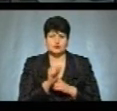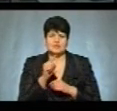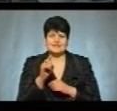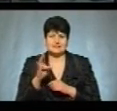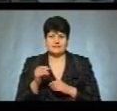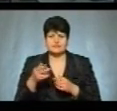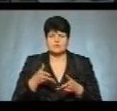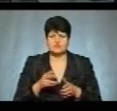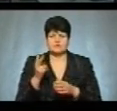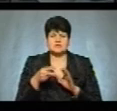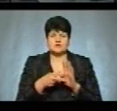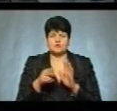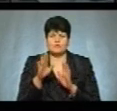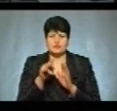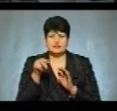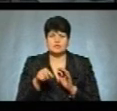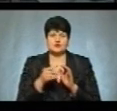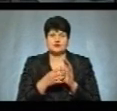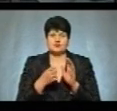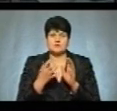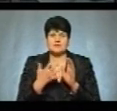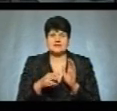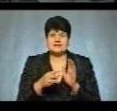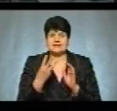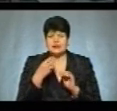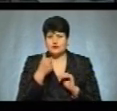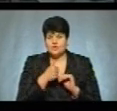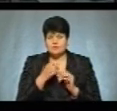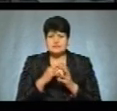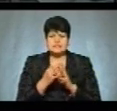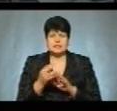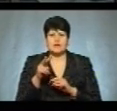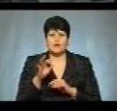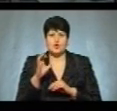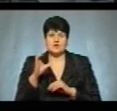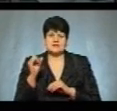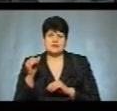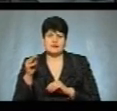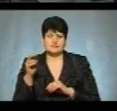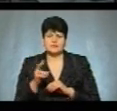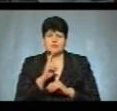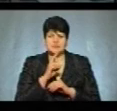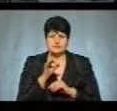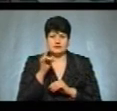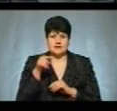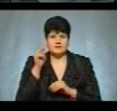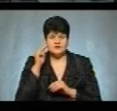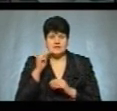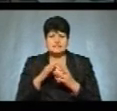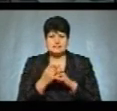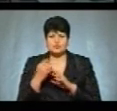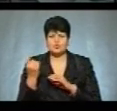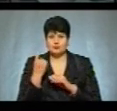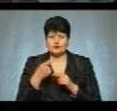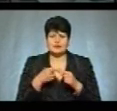народився 27 вересня 1953 року у селі Лосятин Кременецького району. Там навчався у сільськогосподарському